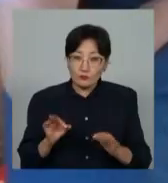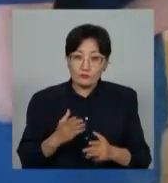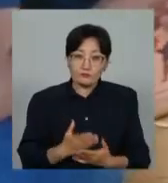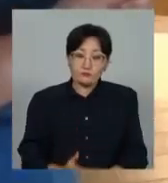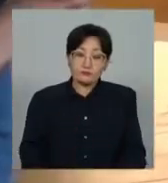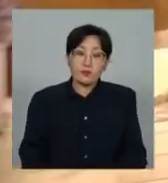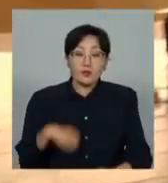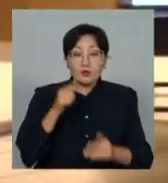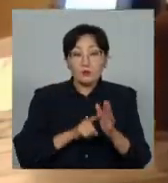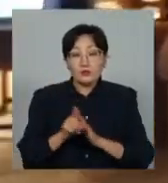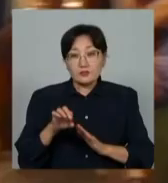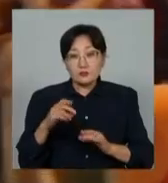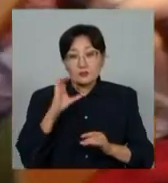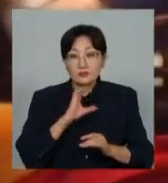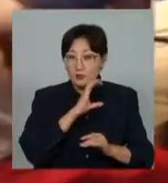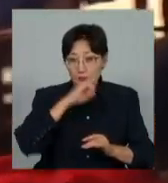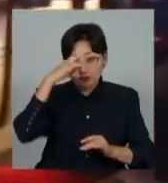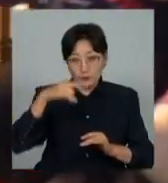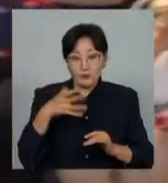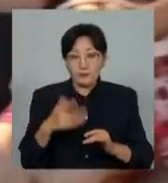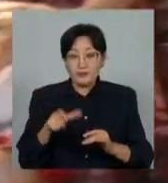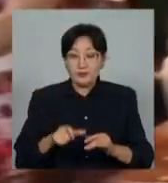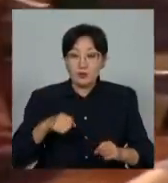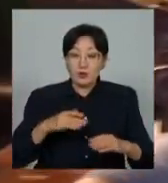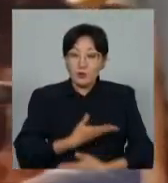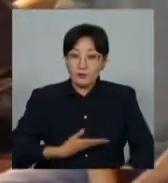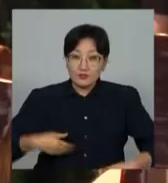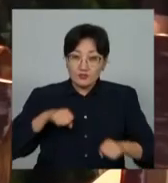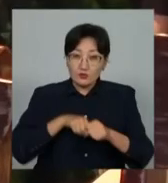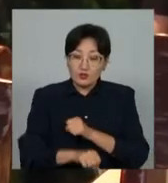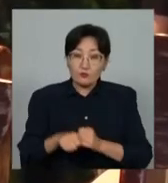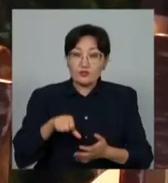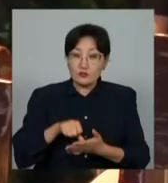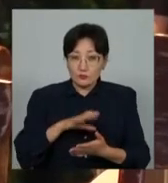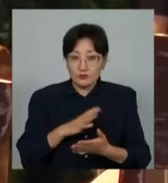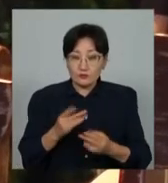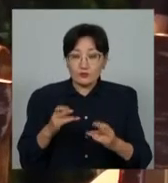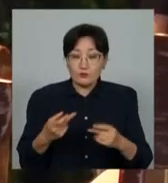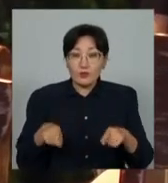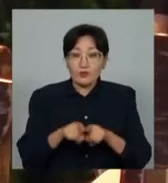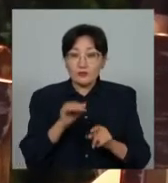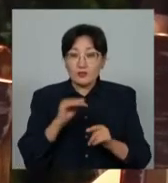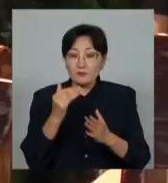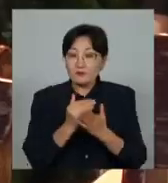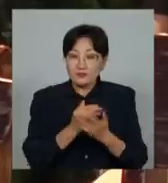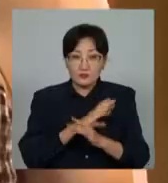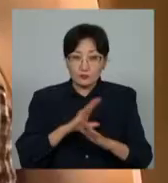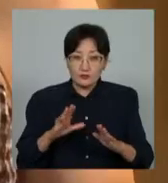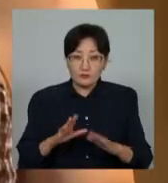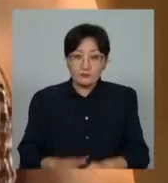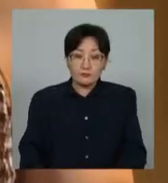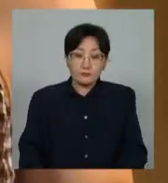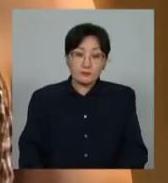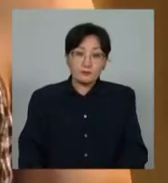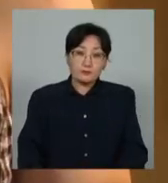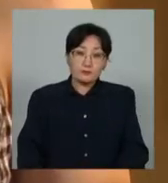жеткізу. Жыл басынан солтүстік Қазақстан облысында 5 адам жыныстық зорлық-зомбылықтың құрбанына айналған. Алайда бұл ресми статистика емес. Диана